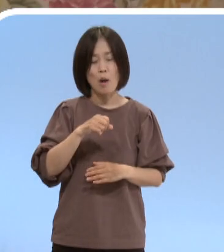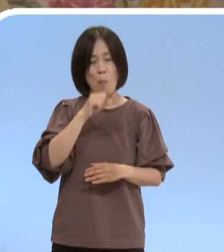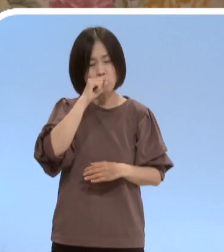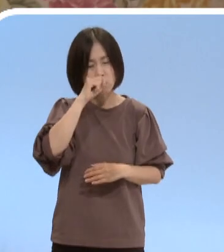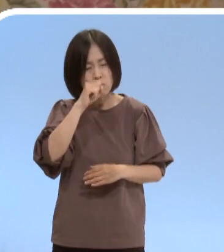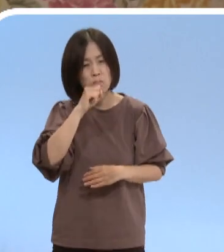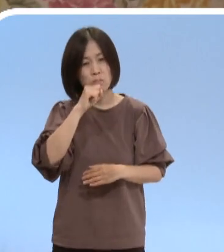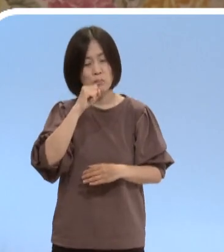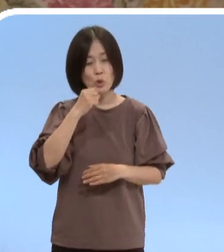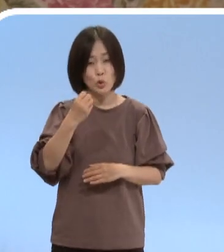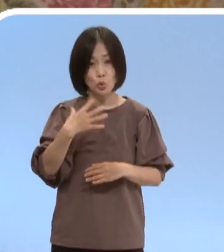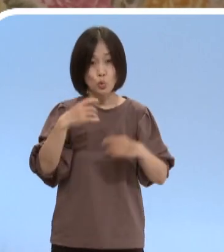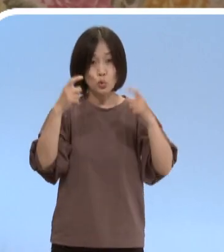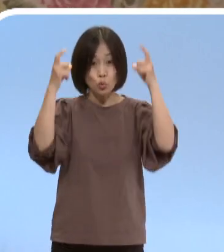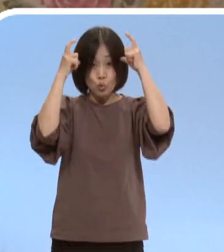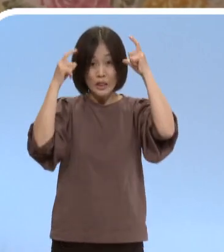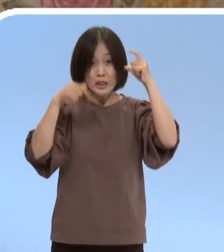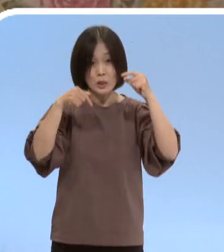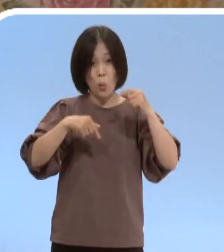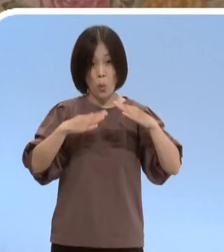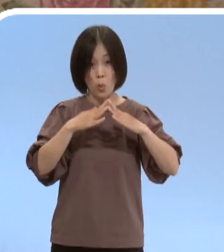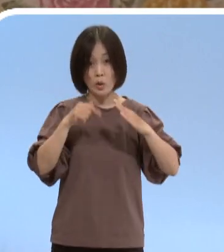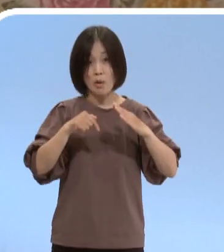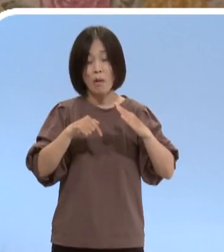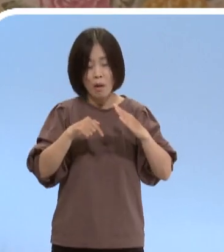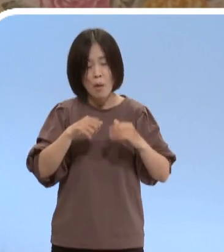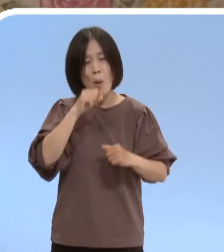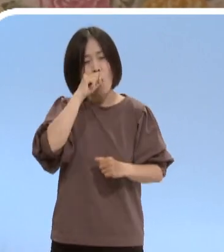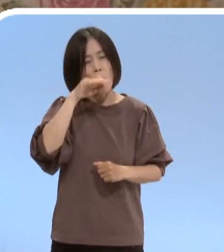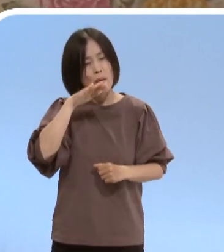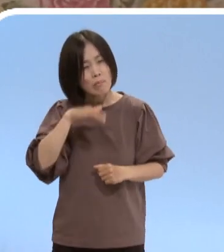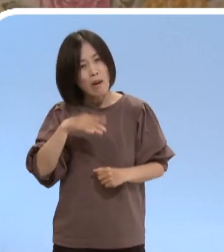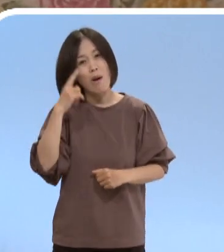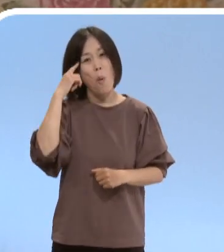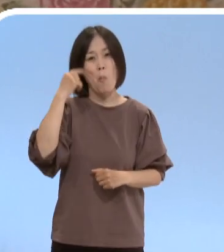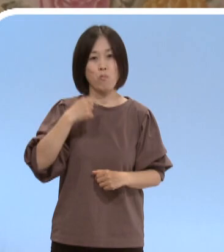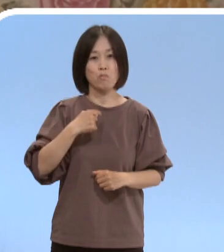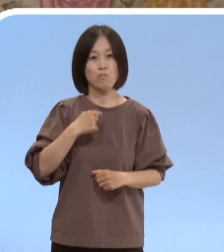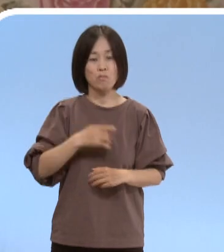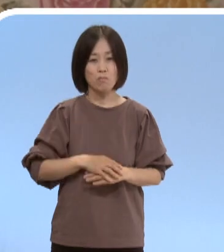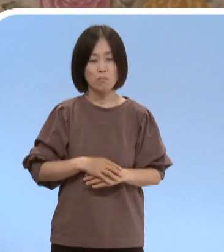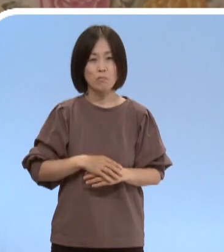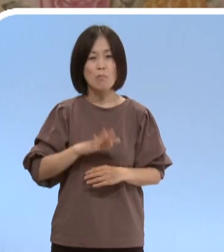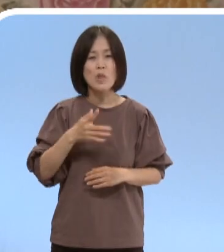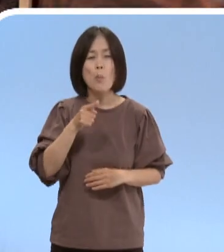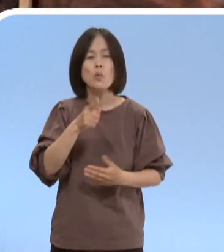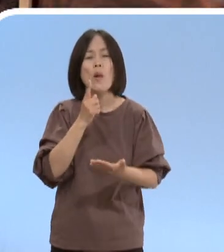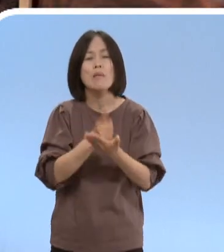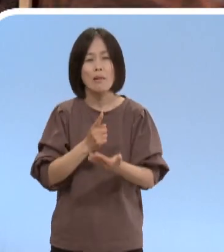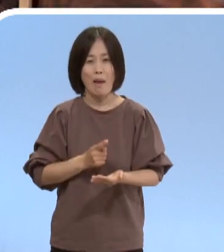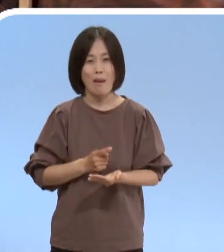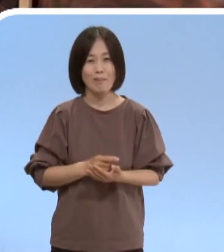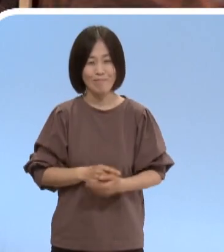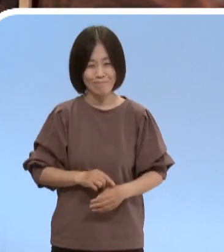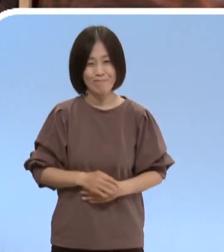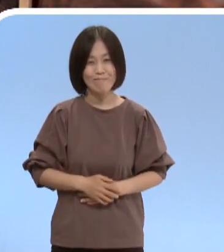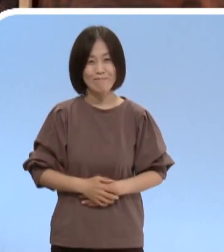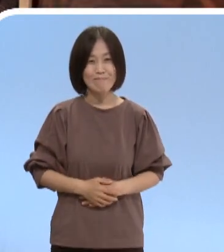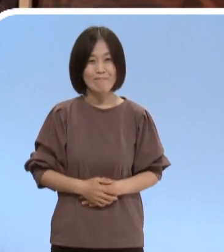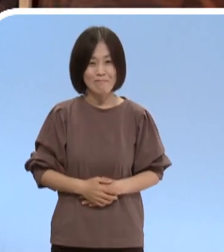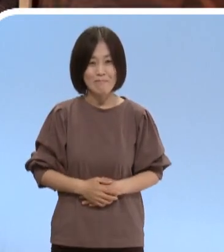直しが、うん、ここの家から出て、 うん、 よかったかなとは思うよ、 うん、 うん、ねまあまあその子のこと